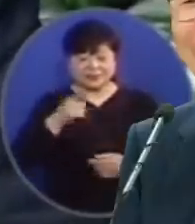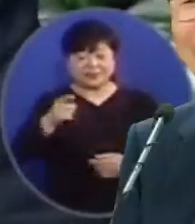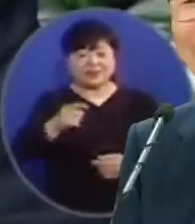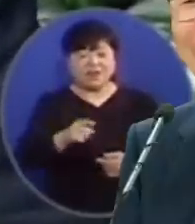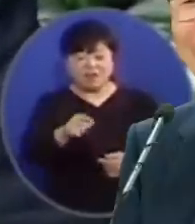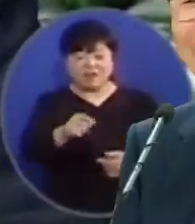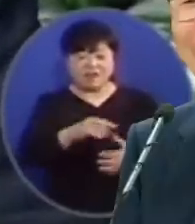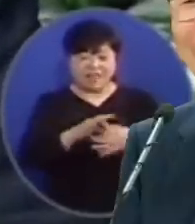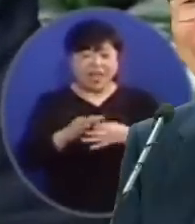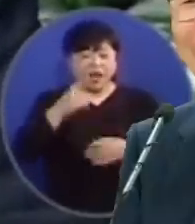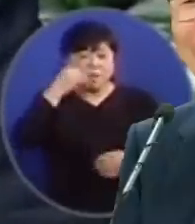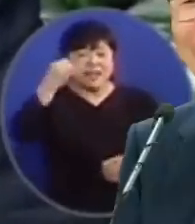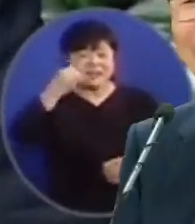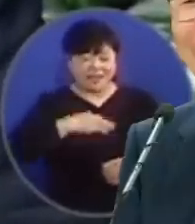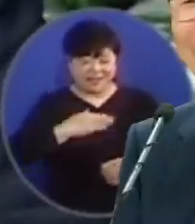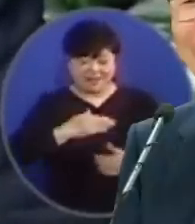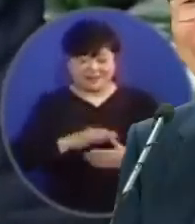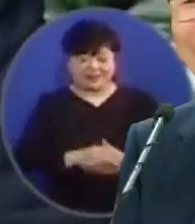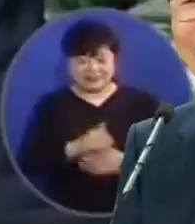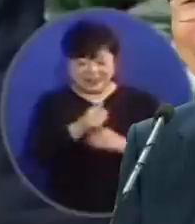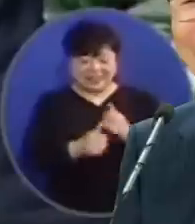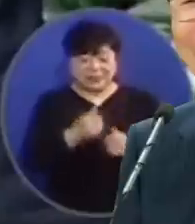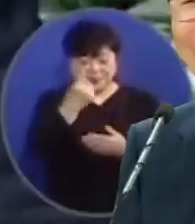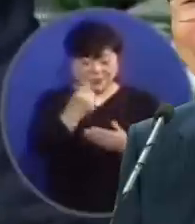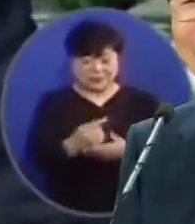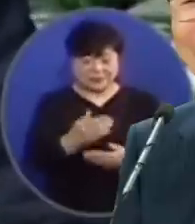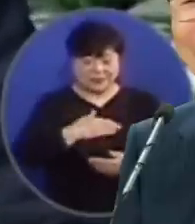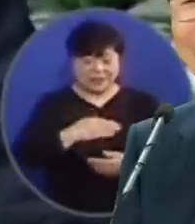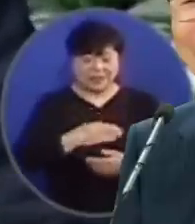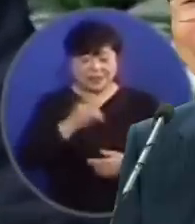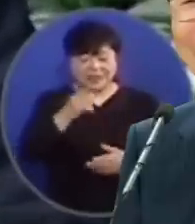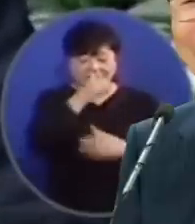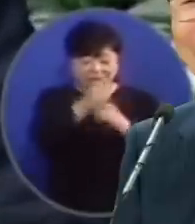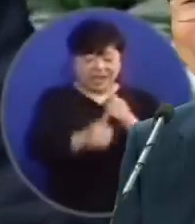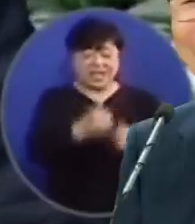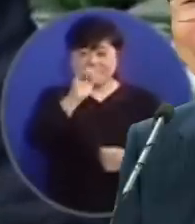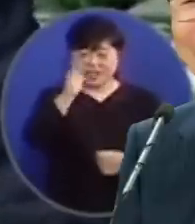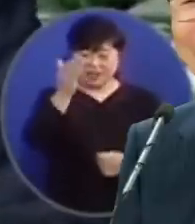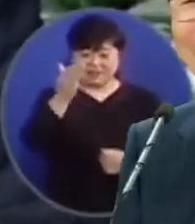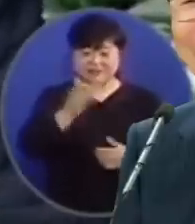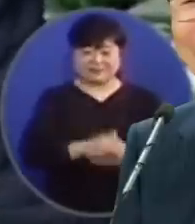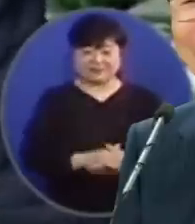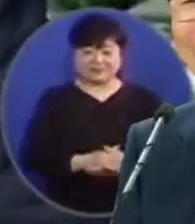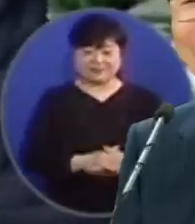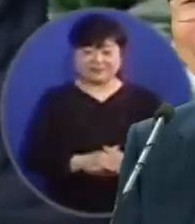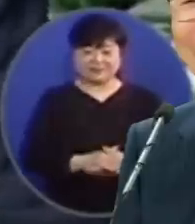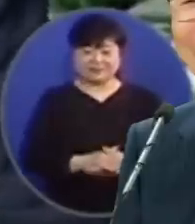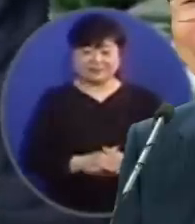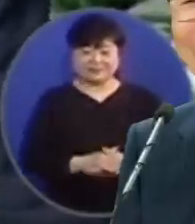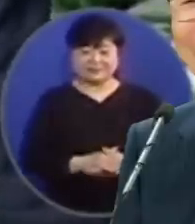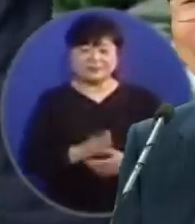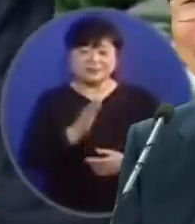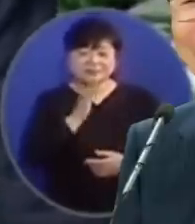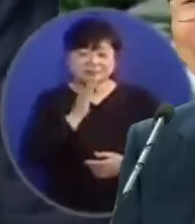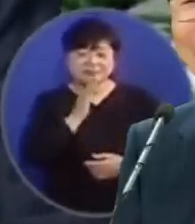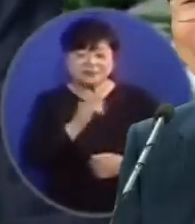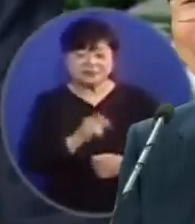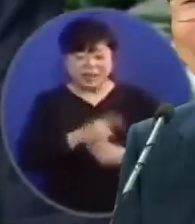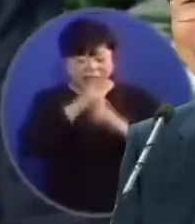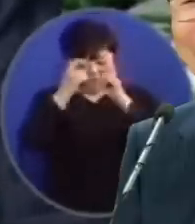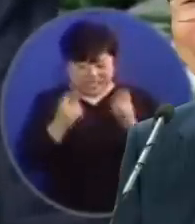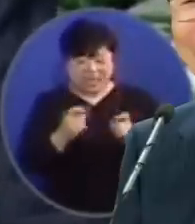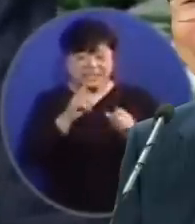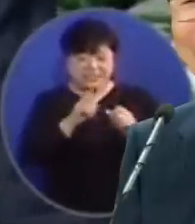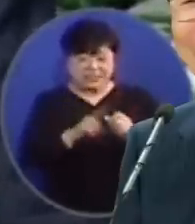내 어머니다. 하나님은 와서 나는 내 하나님이다. 얼마나 퍼스널하고 개인적인